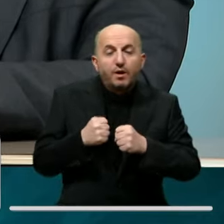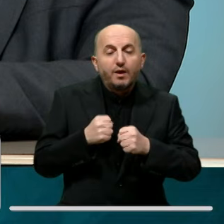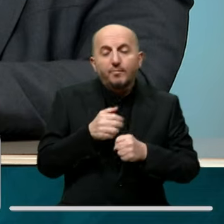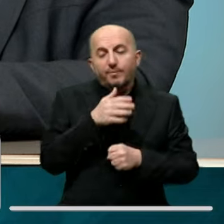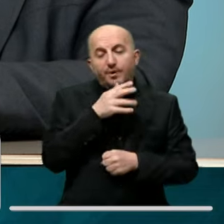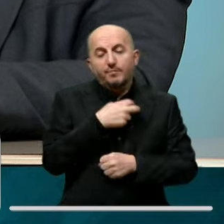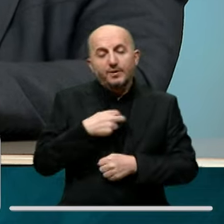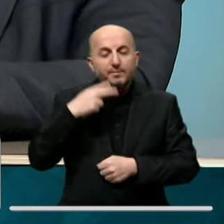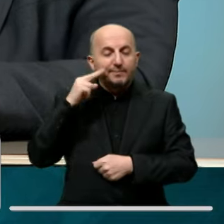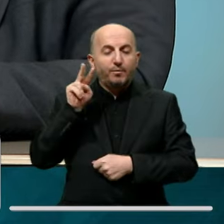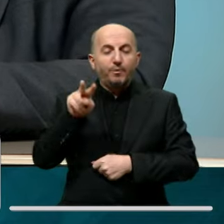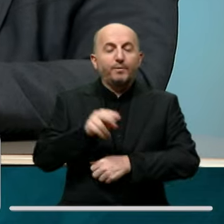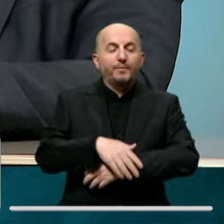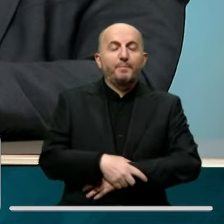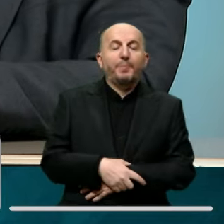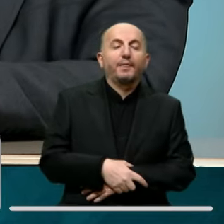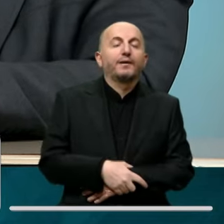biliyor.